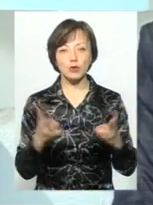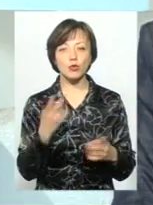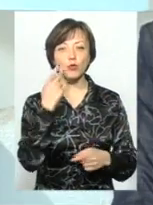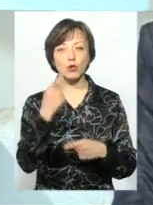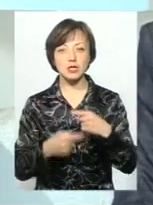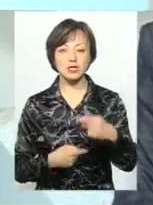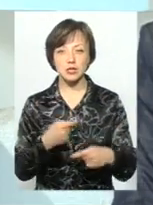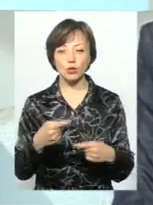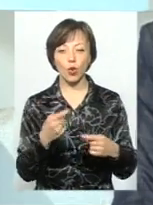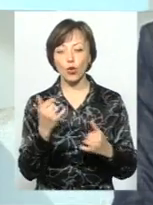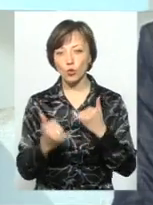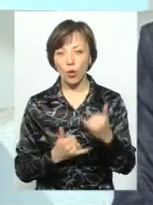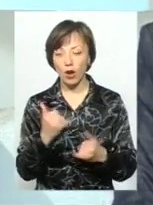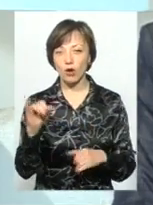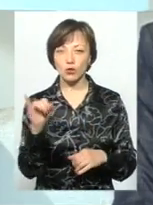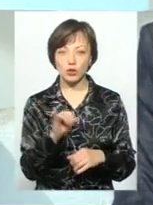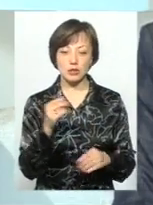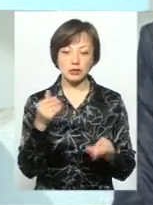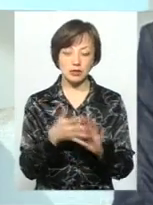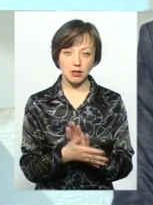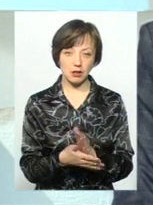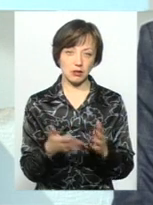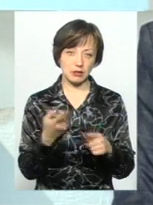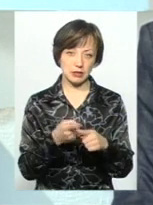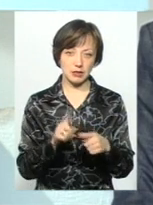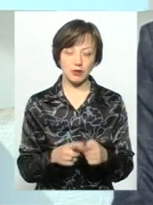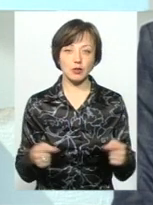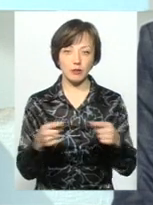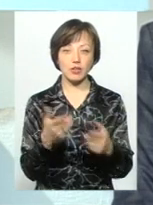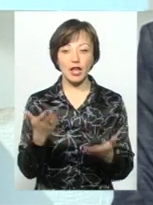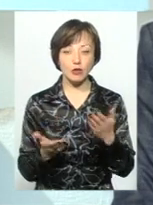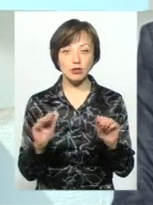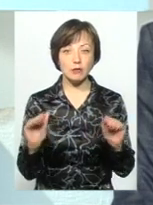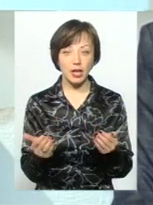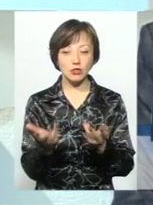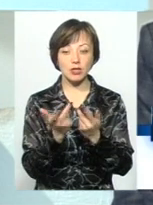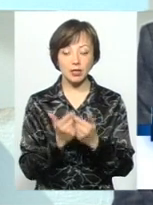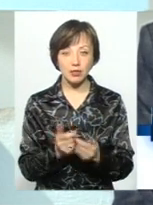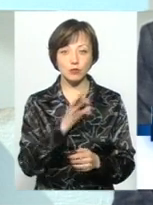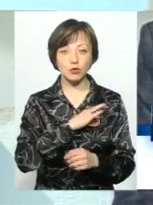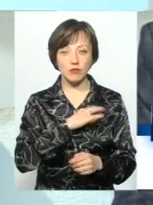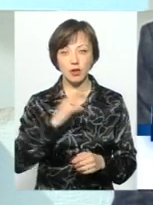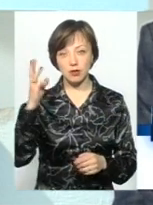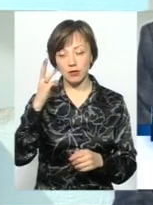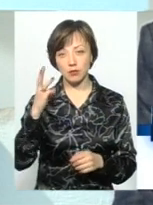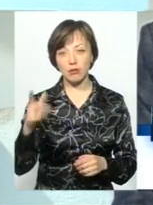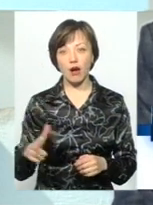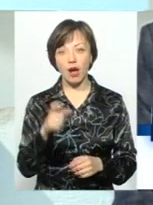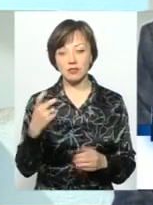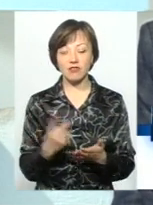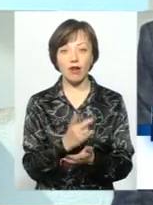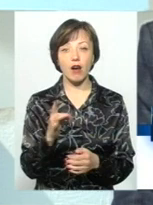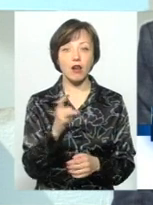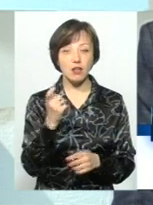постійного догляду і затрат коштів на це. Відповідно, якщо зменшується кількість споживання природного газу в два рази, як в нас